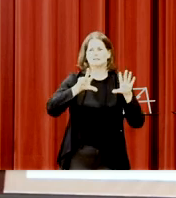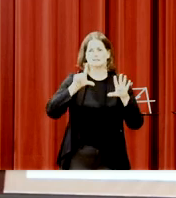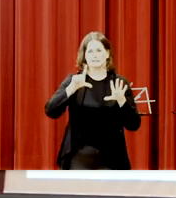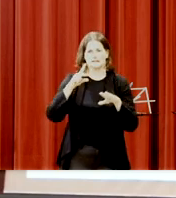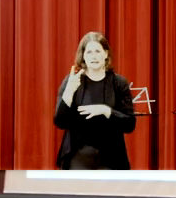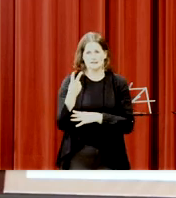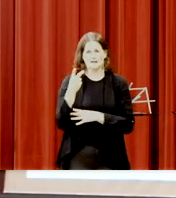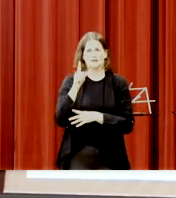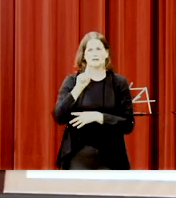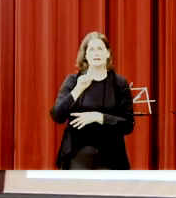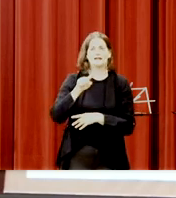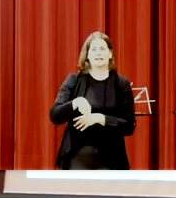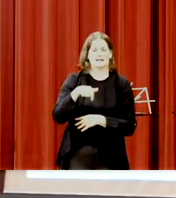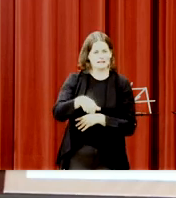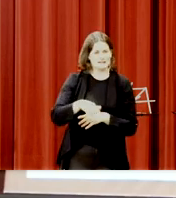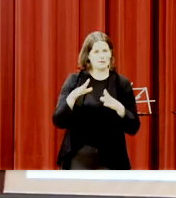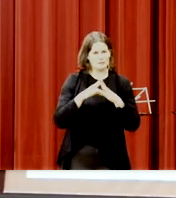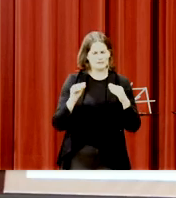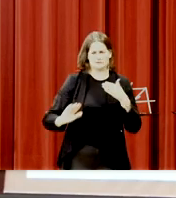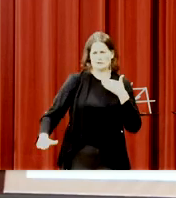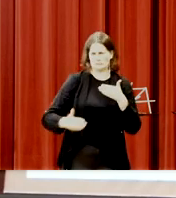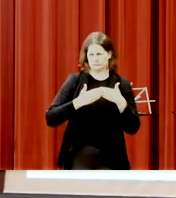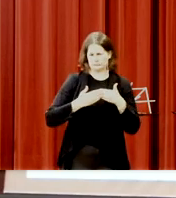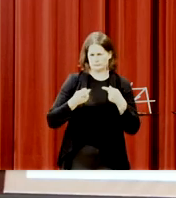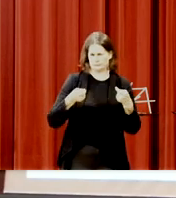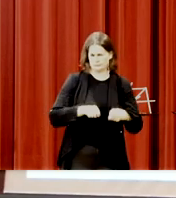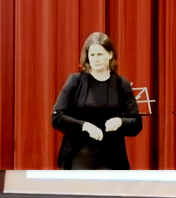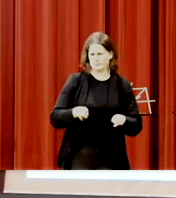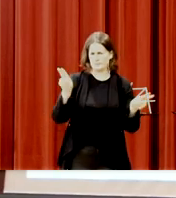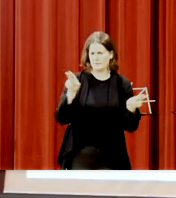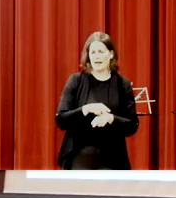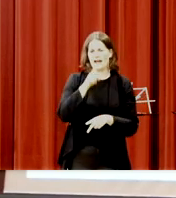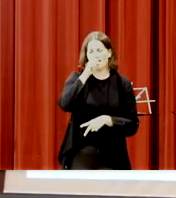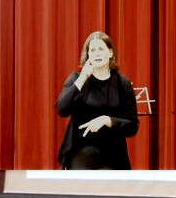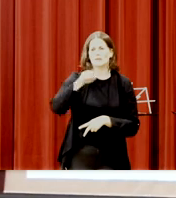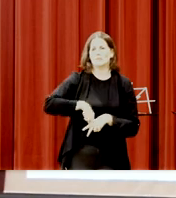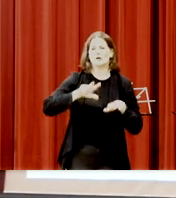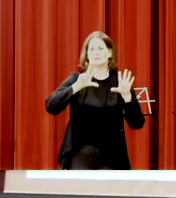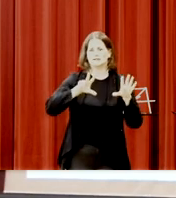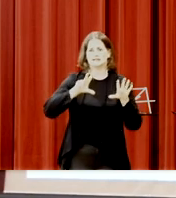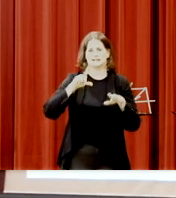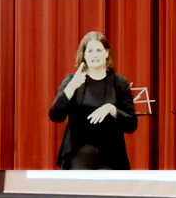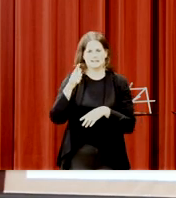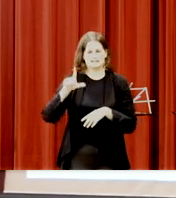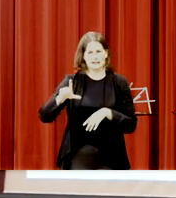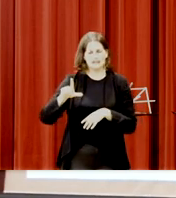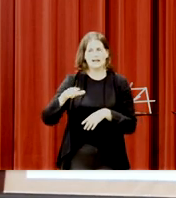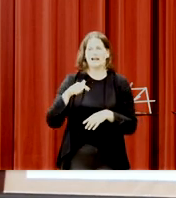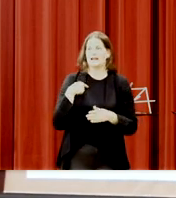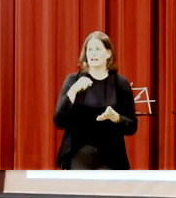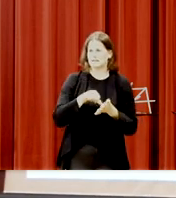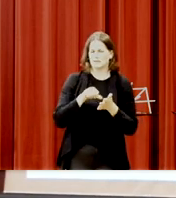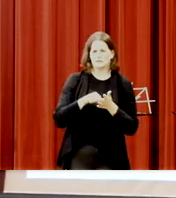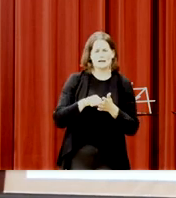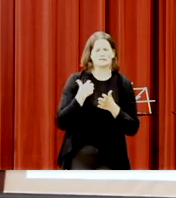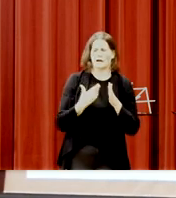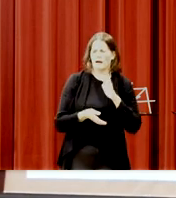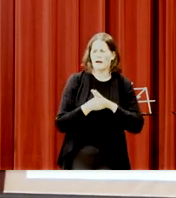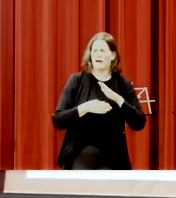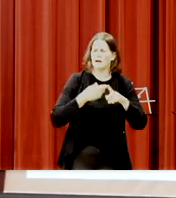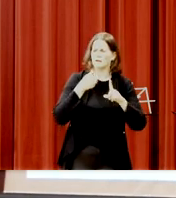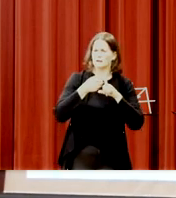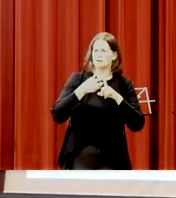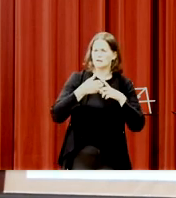heu perdut mai l'esperit acadèmic ni el desig de comptar amb una institució pròpia que nodrís el talent local. Avui,